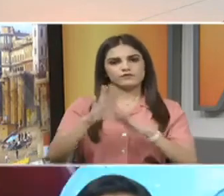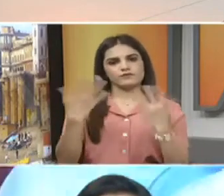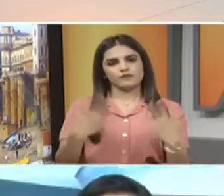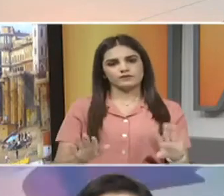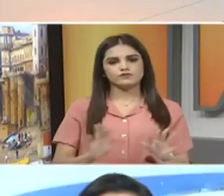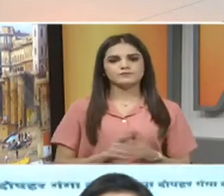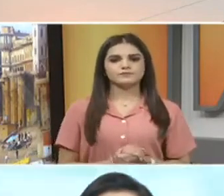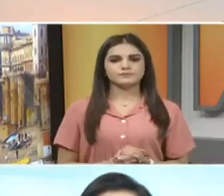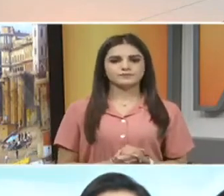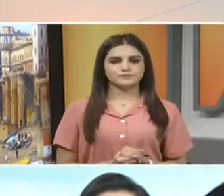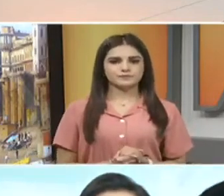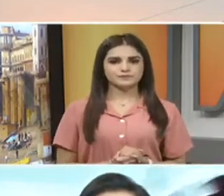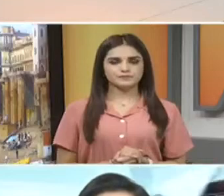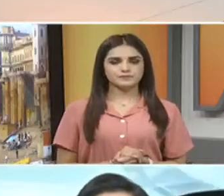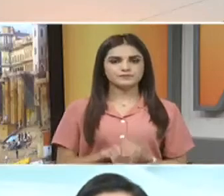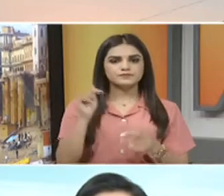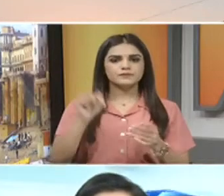सुनवाई हुई।